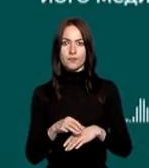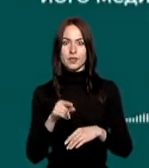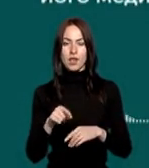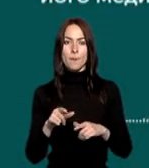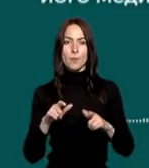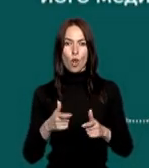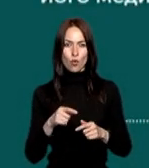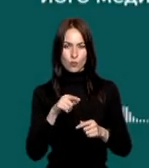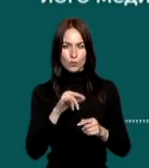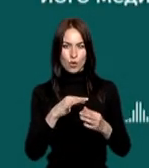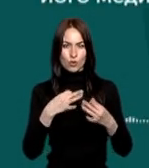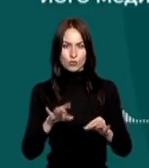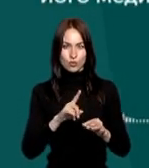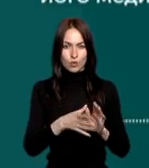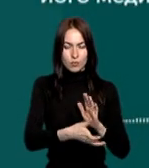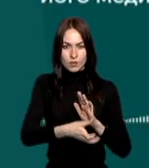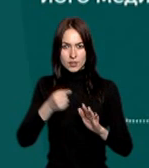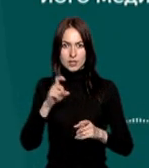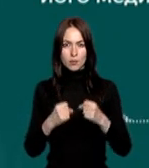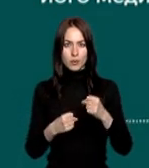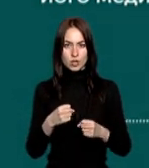деблокування цього пасажиру